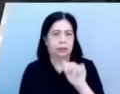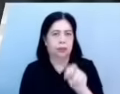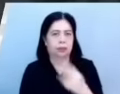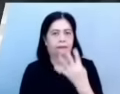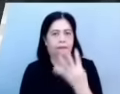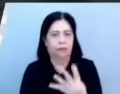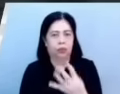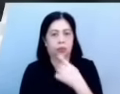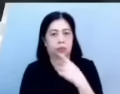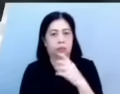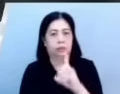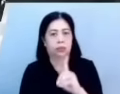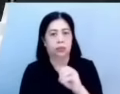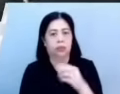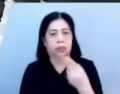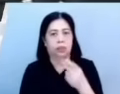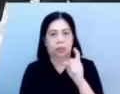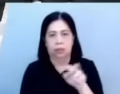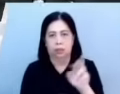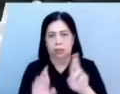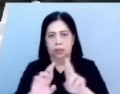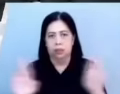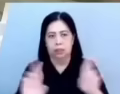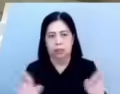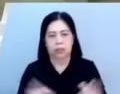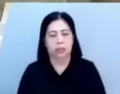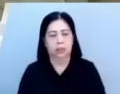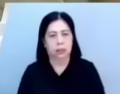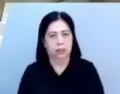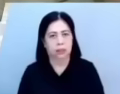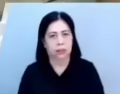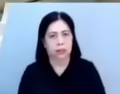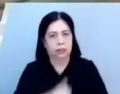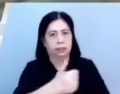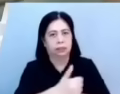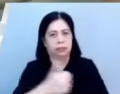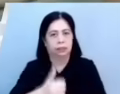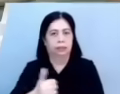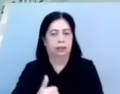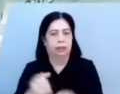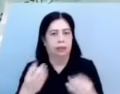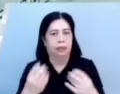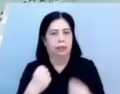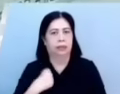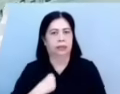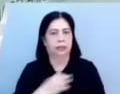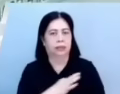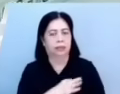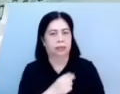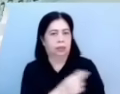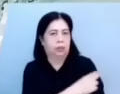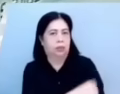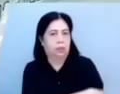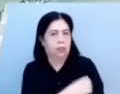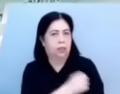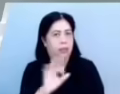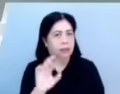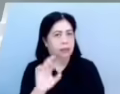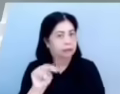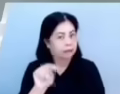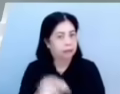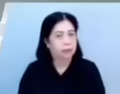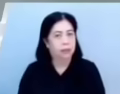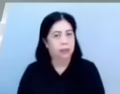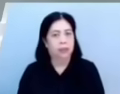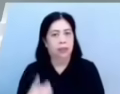Health, dapat nahanda na rin mag-deploy ng mas maraming staff ang mga ospital kung kakailanganin. May